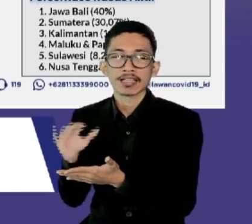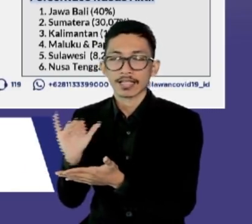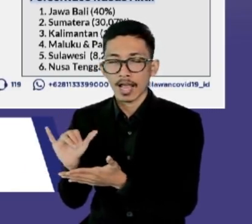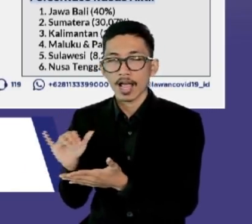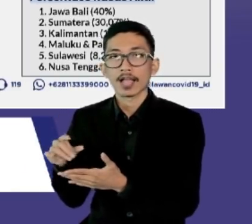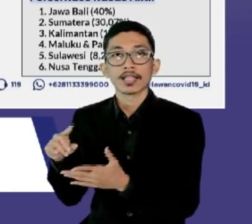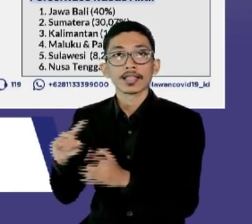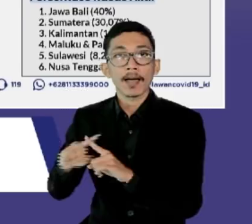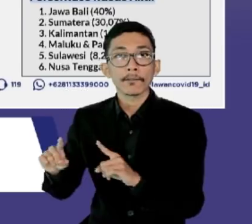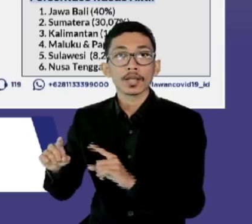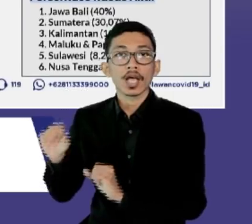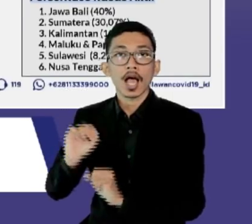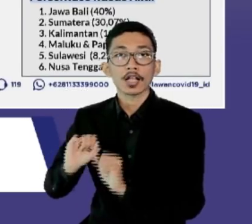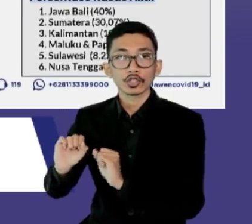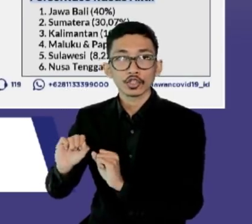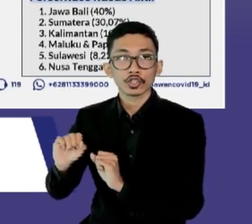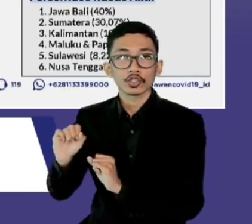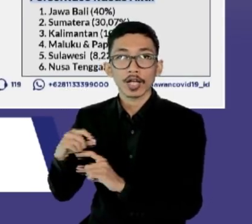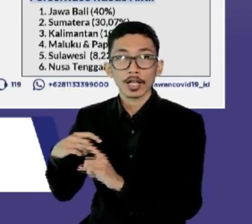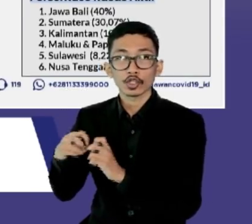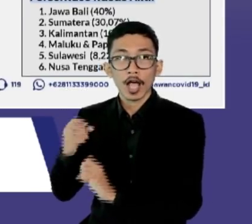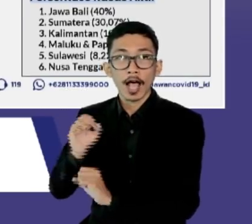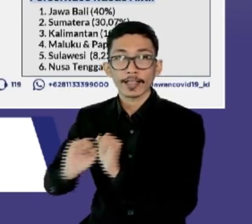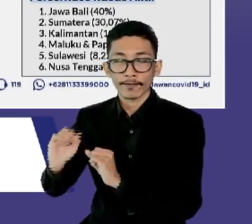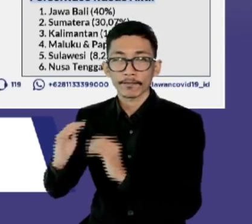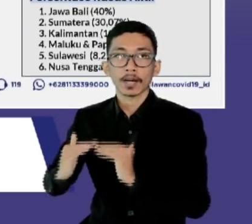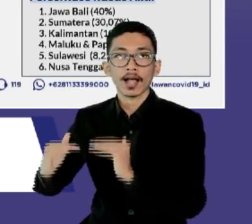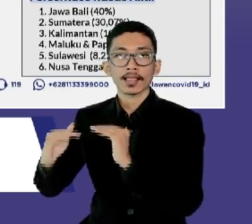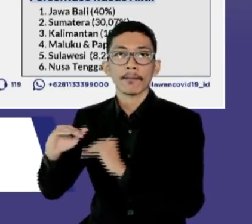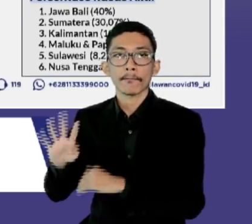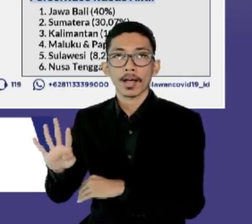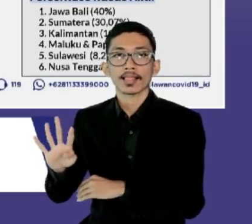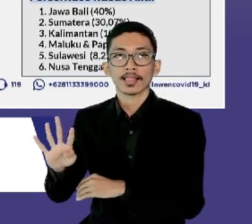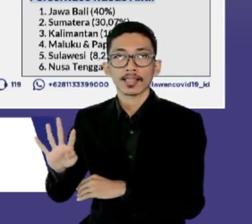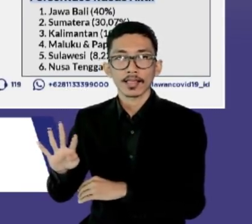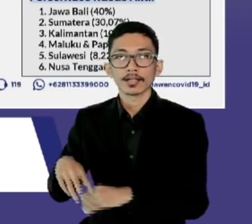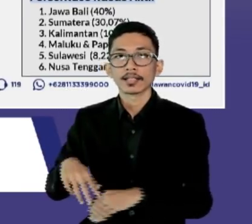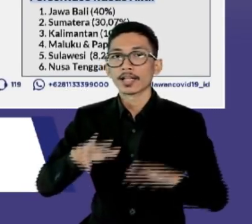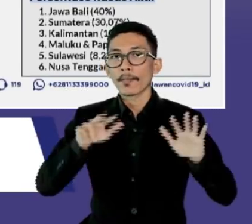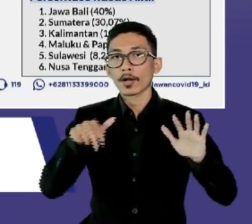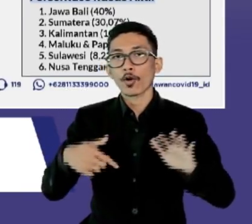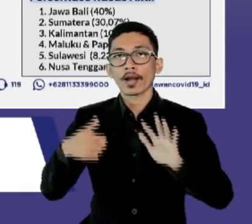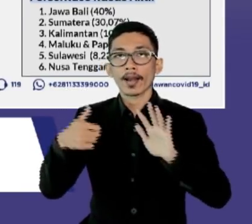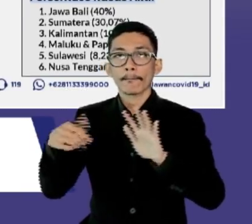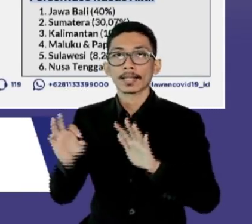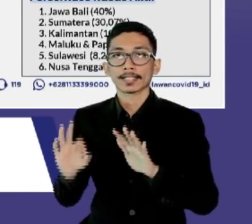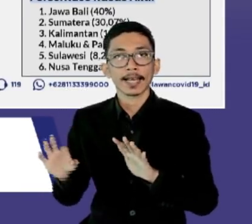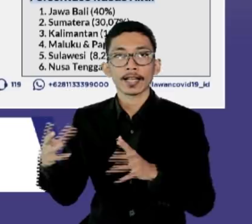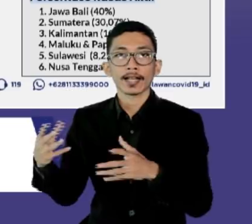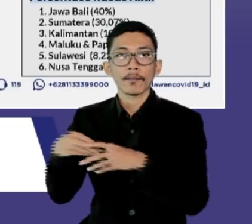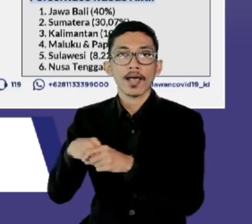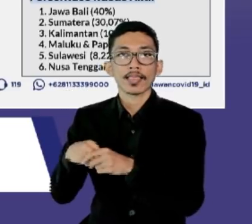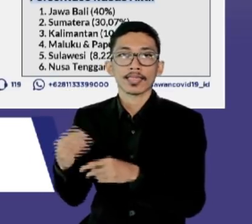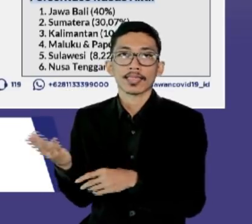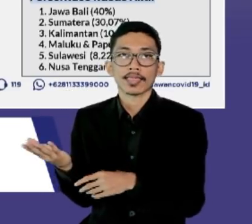aktifnya menduduki peringkat keempat, yaitu sebesar 8,6%.